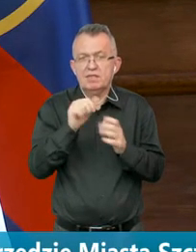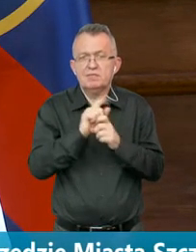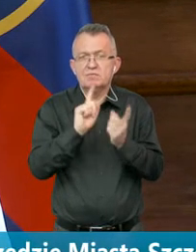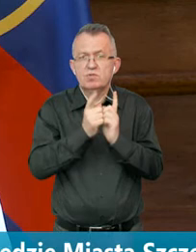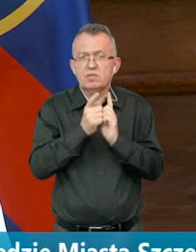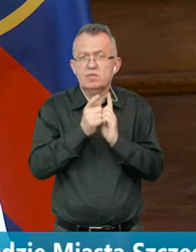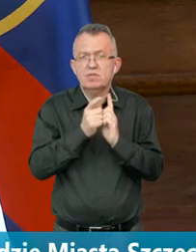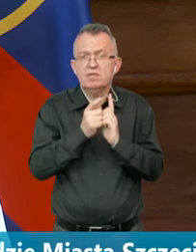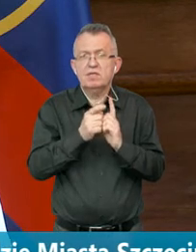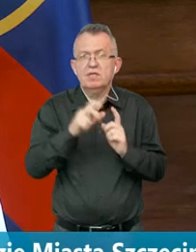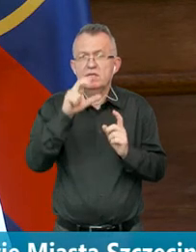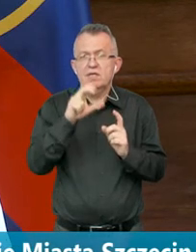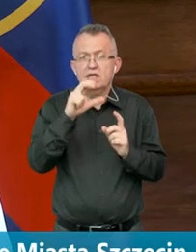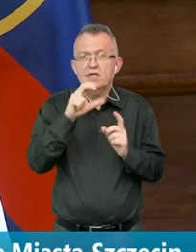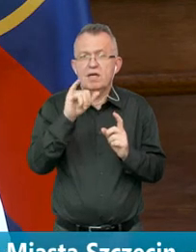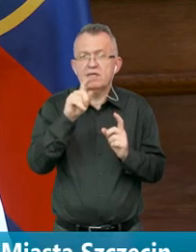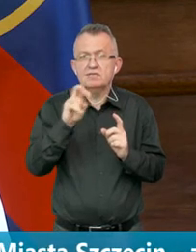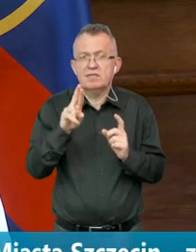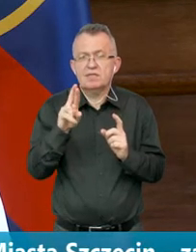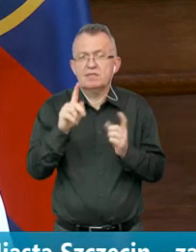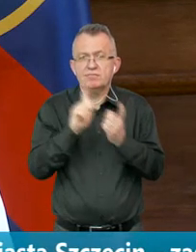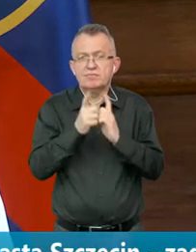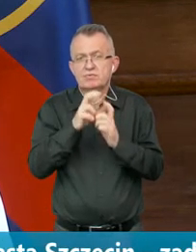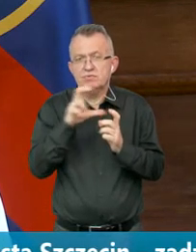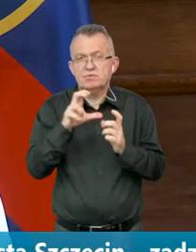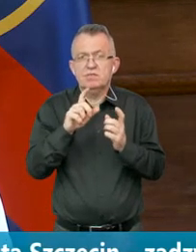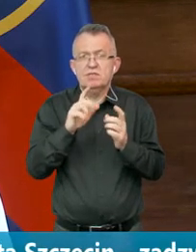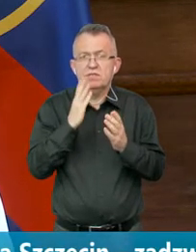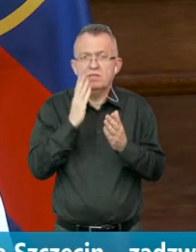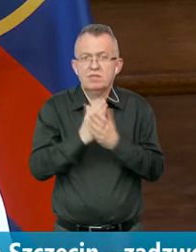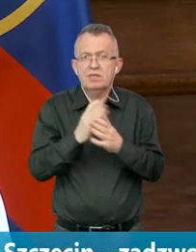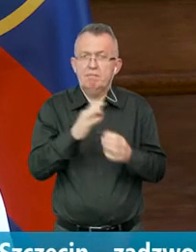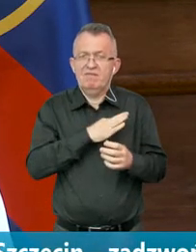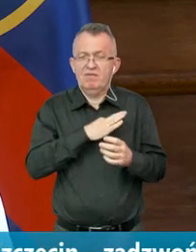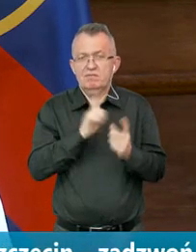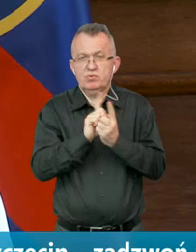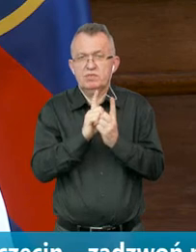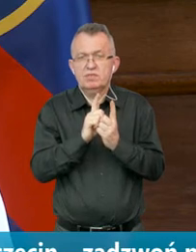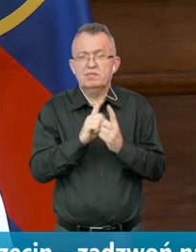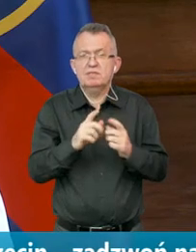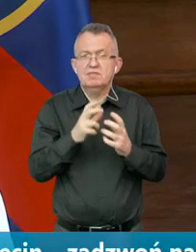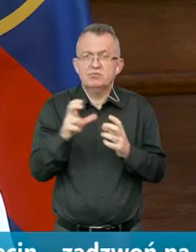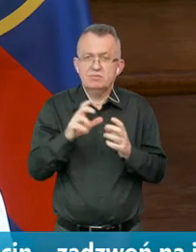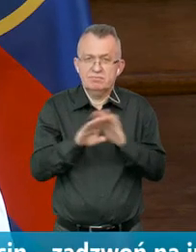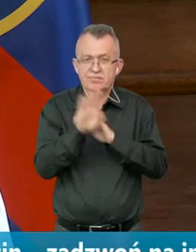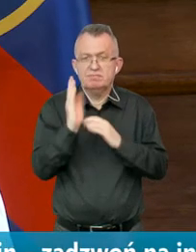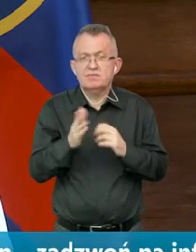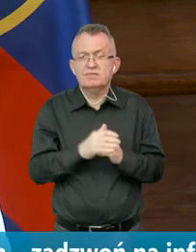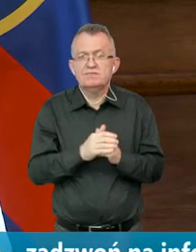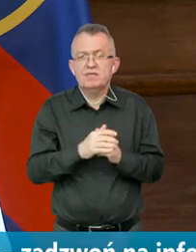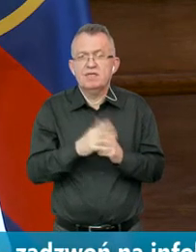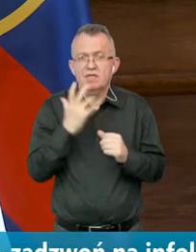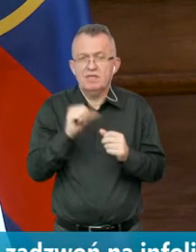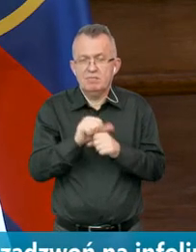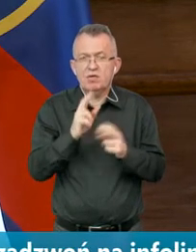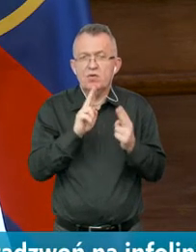Filipem Heizerem i czy zamierzają państwo to spotkanie udokumentować, czy ma ono mieć wymiar bardziej prywatny? Panie Dawidzie, jesteśmy w